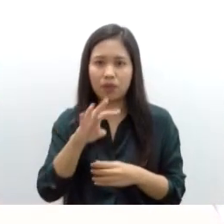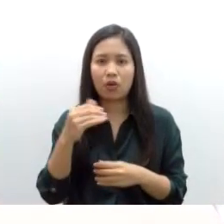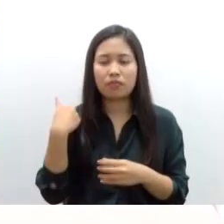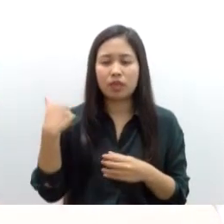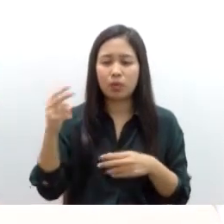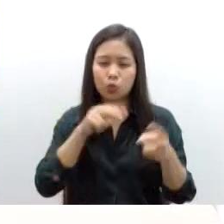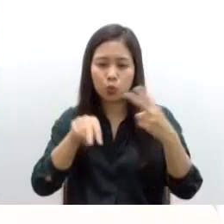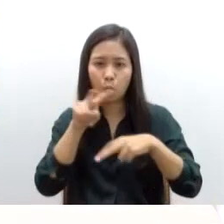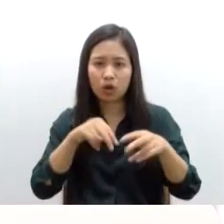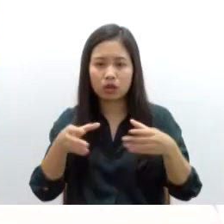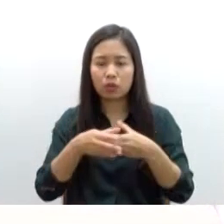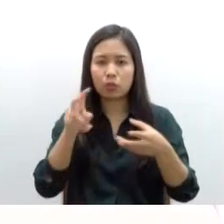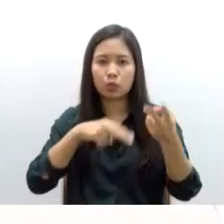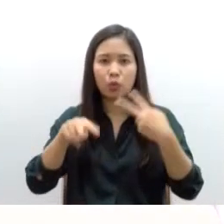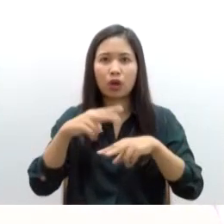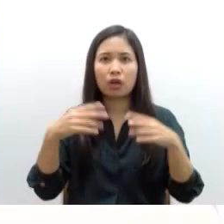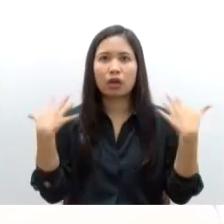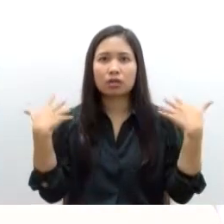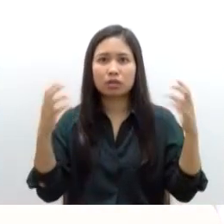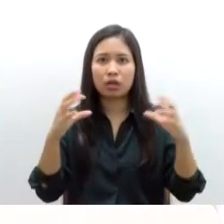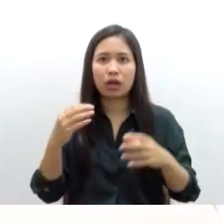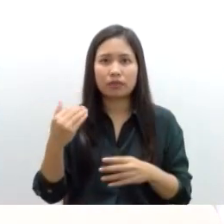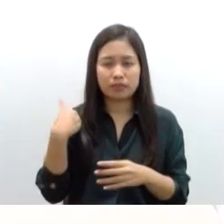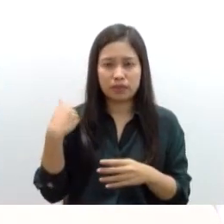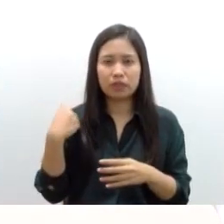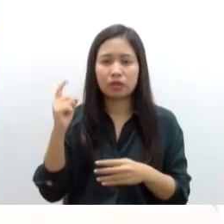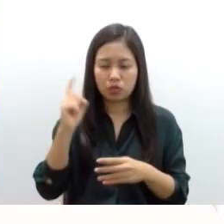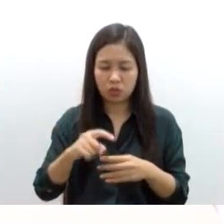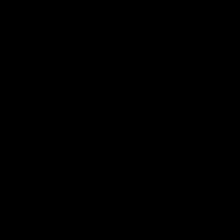แต่ทุกเขตนะครับใน225เขตจะต้องตอบแบบรายงานมาทุกเขตพื้นที่นะครับ